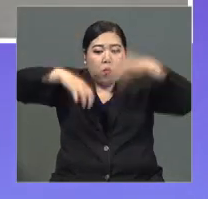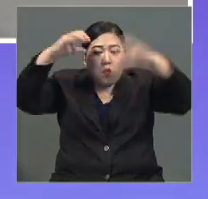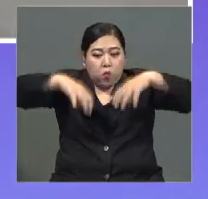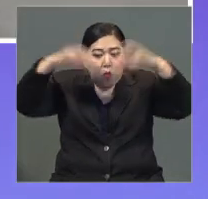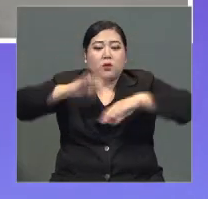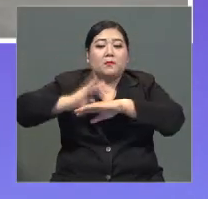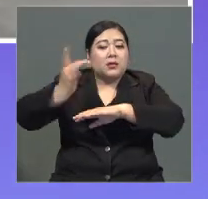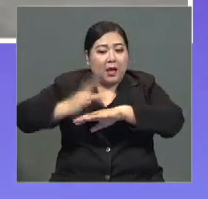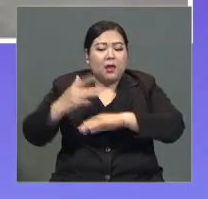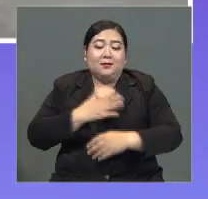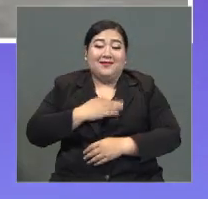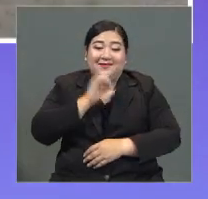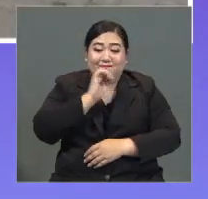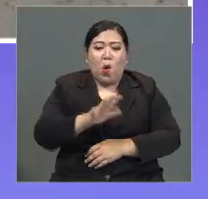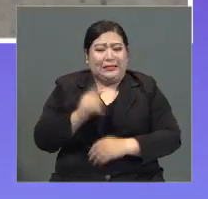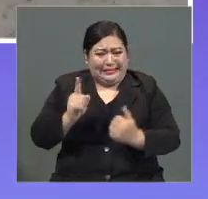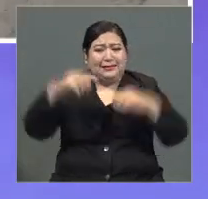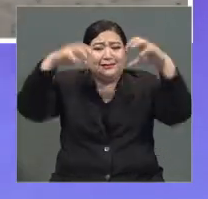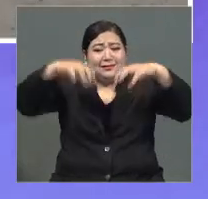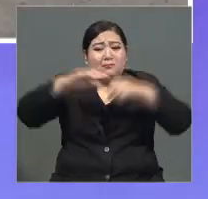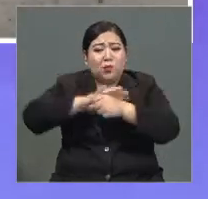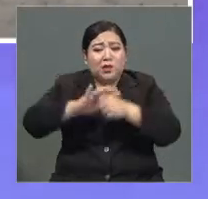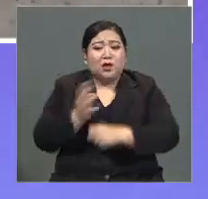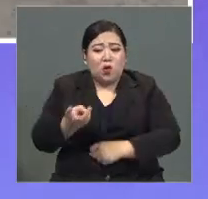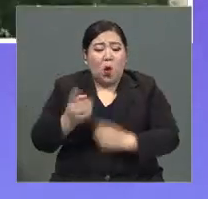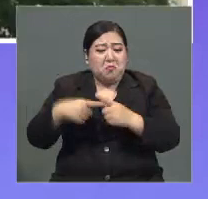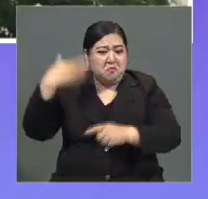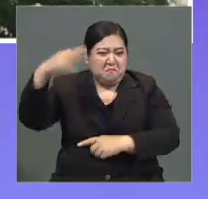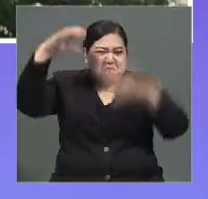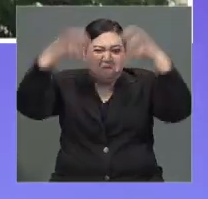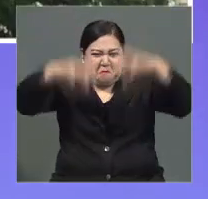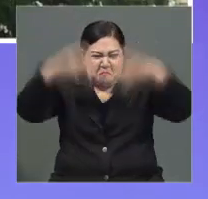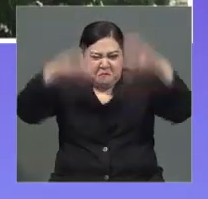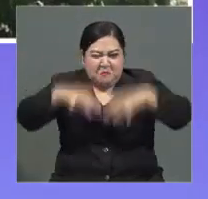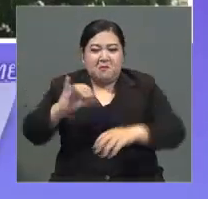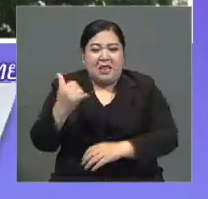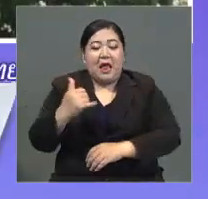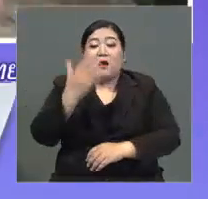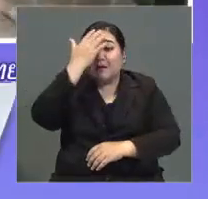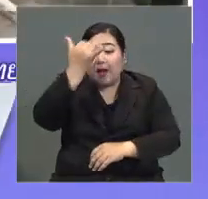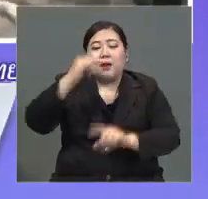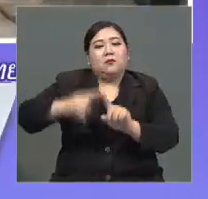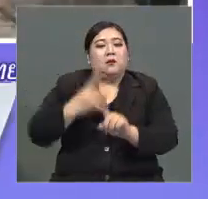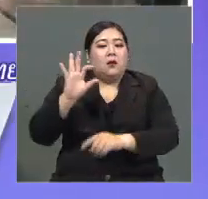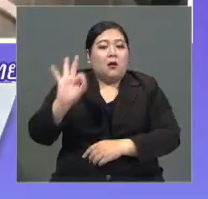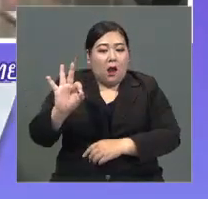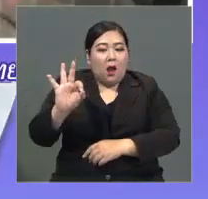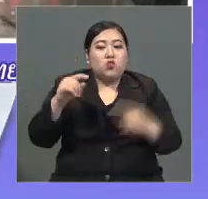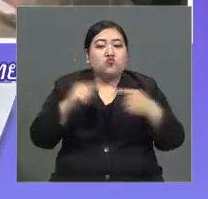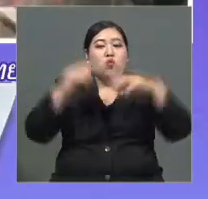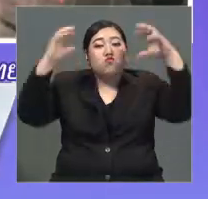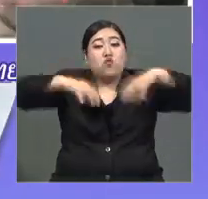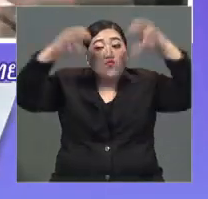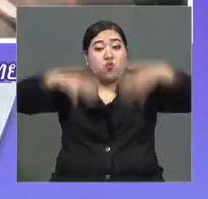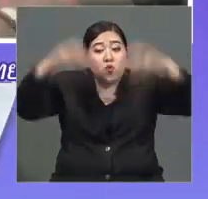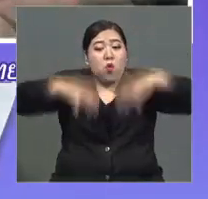แต่ปีนี้ผมเรีนวายังน้อยด้วยแล้วก็อยททานเรีนเป็สัผู้นะคะเลือนกันยาเป็ช่งของดูฟ